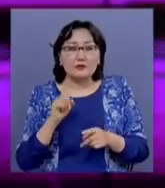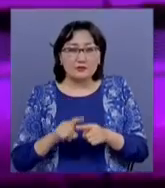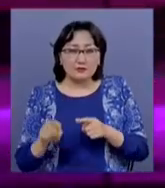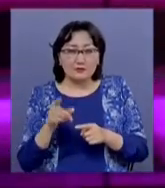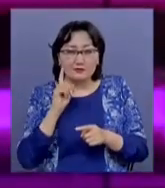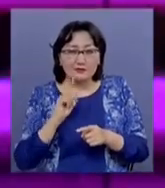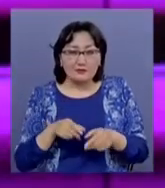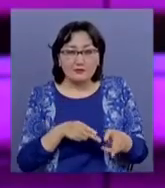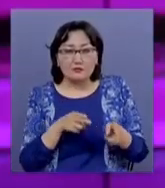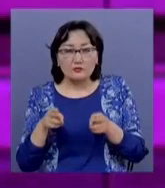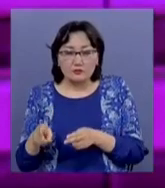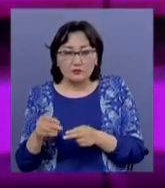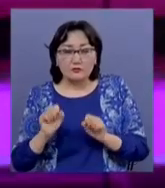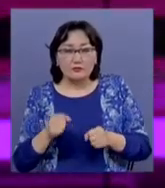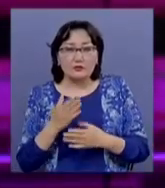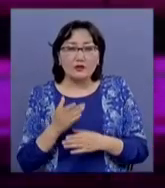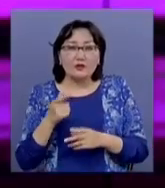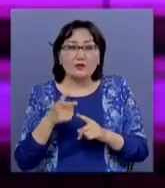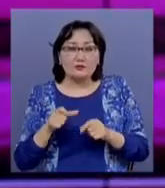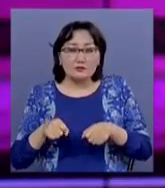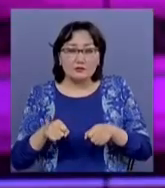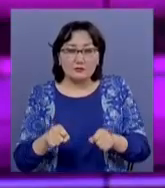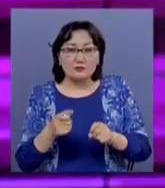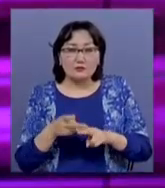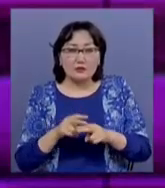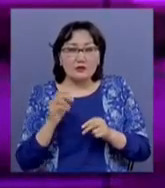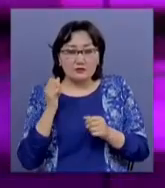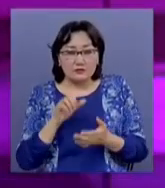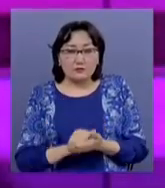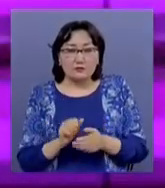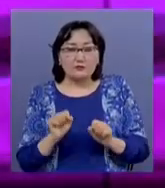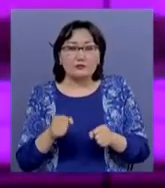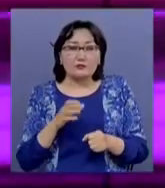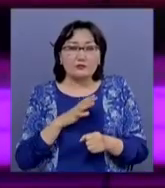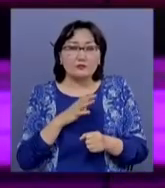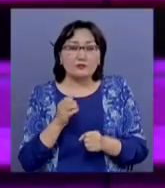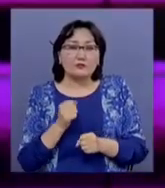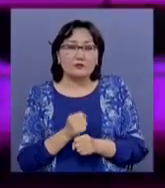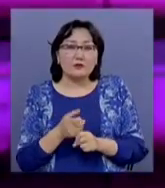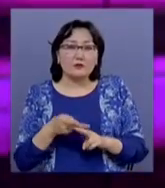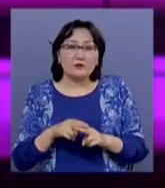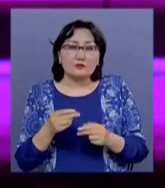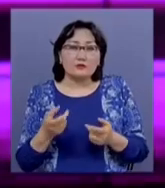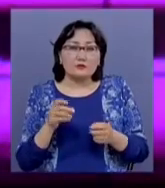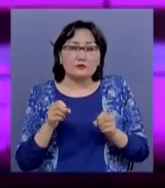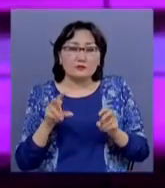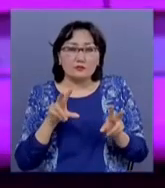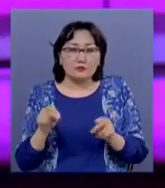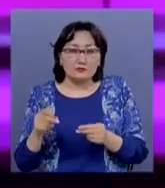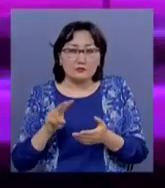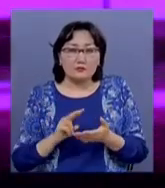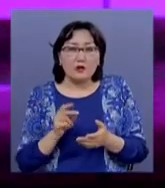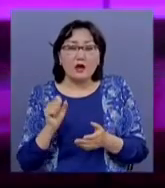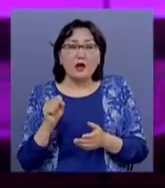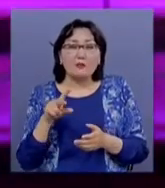қозғалуға мүмкіндік бермек. Электросамокатты қысқа мерзімге жалға алуға да болады. Жұмыс істеу жүйесі шаһарда сәтті іске қосылған Алматы байк